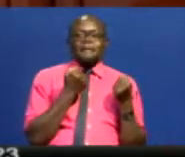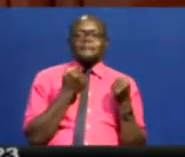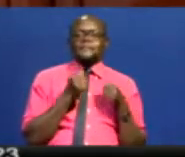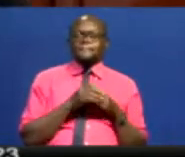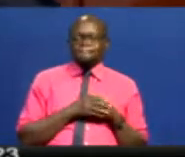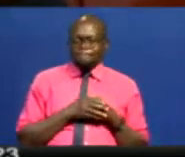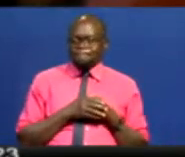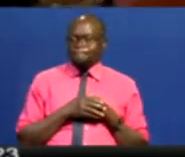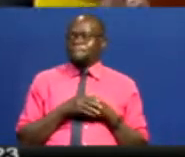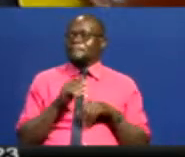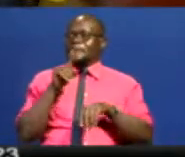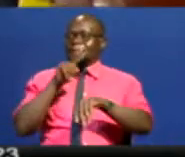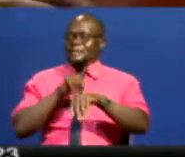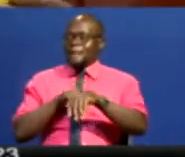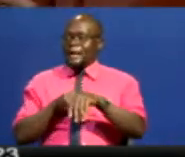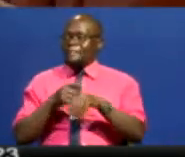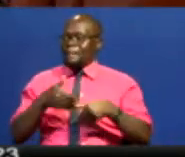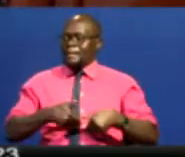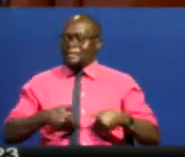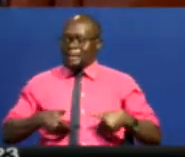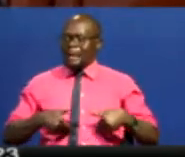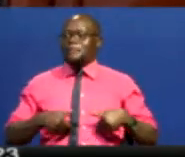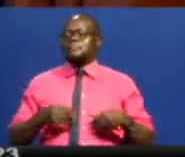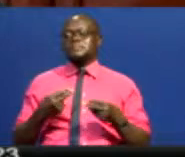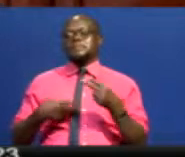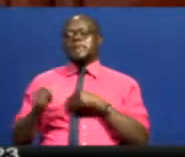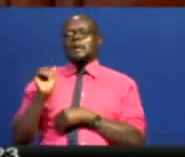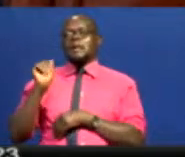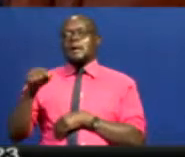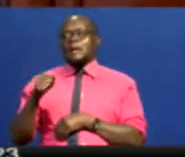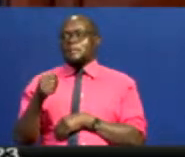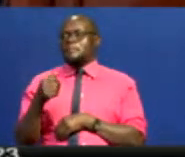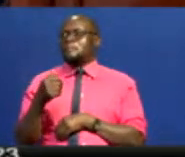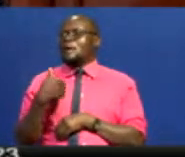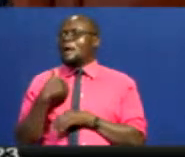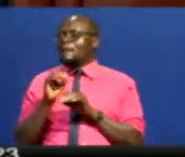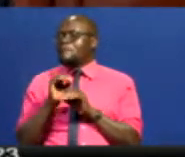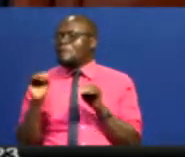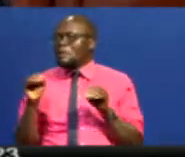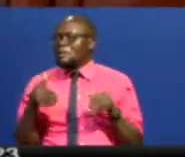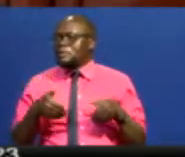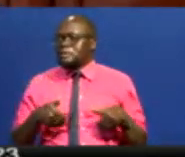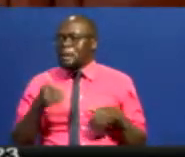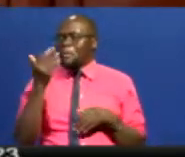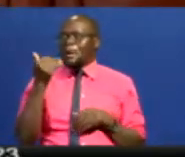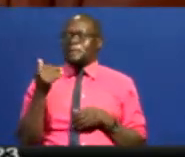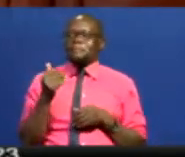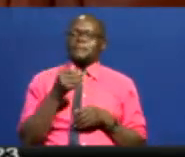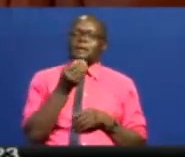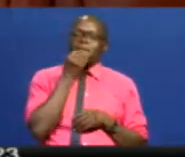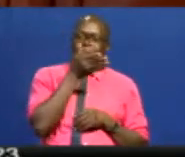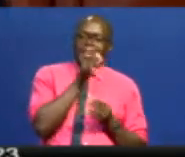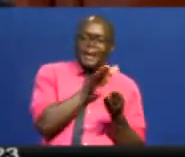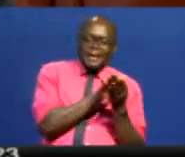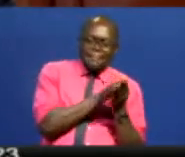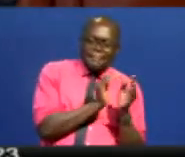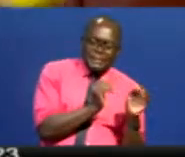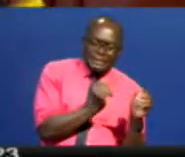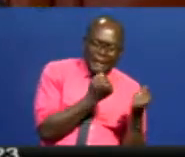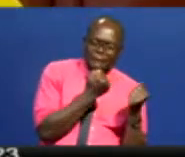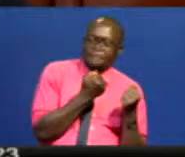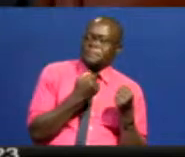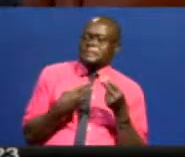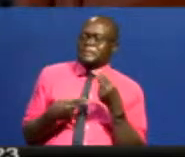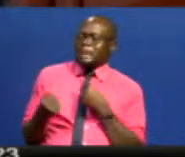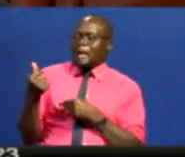magala. Ikifika msimu wa njaa, Mheshimiwa Spika, iwe tena hakutokuwa na njaa, wanatoa vyakula katika magala,